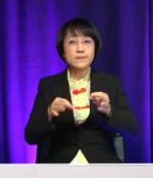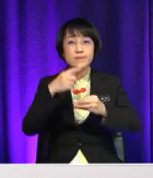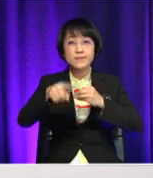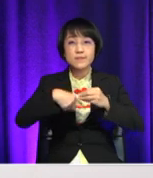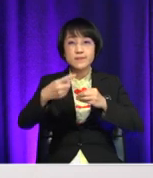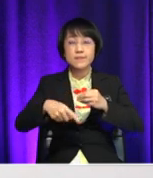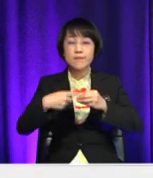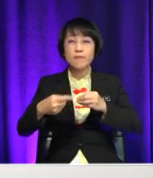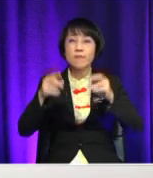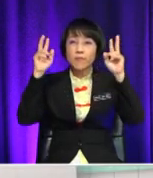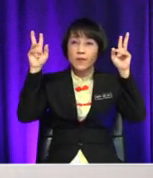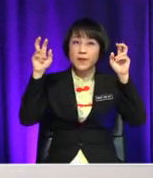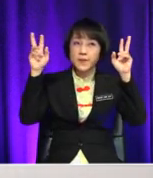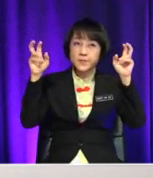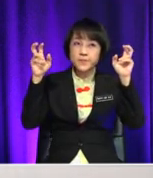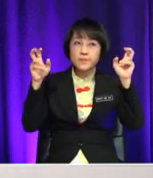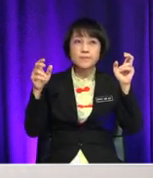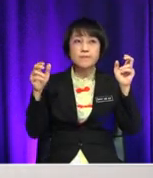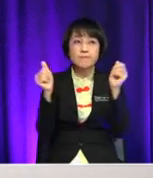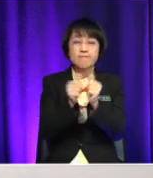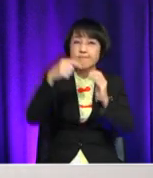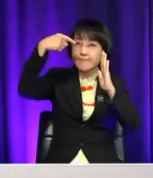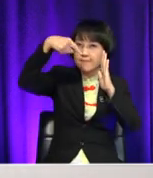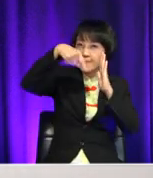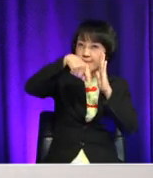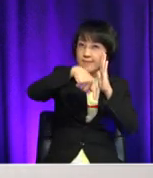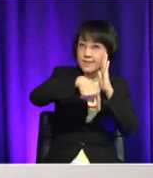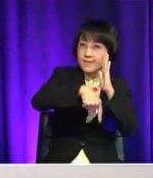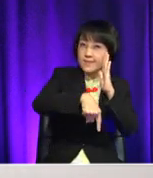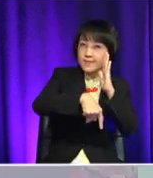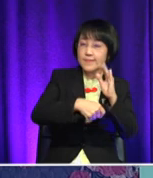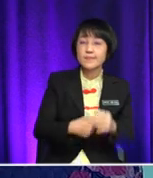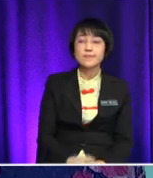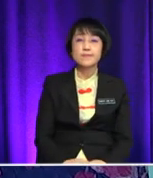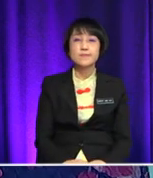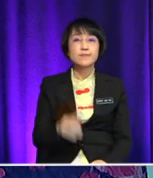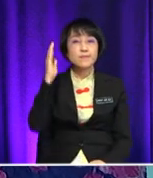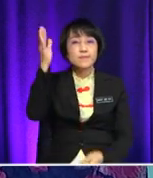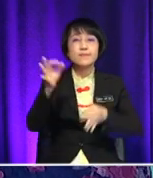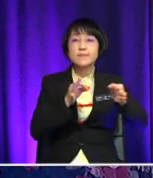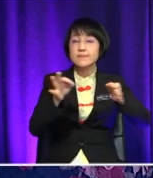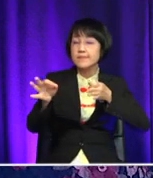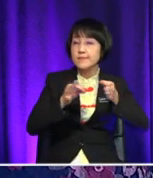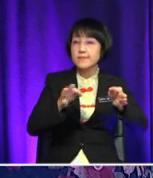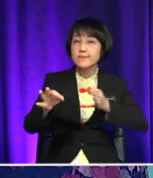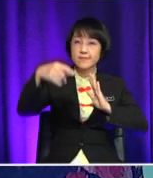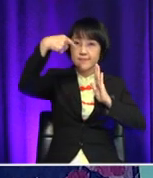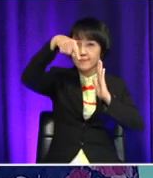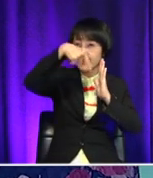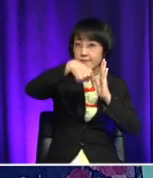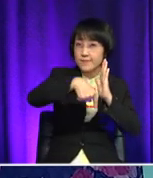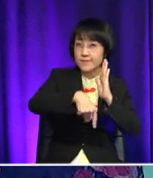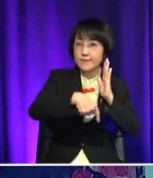penting tuh dengan lebih lanjut main lebih mendalam dia akan kupas dengan mendalam dan seterusnya